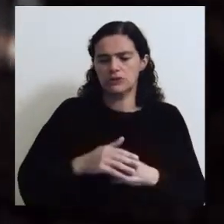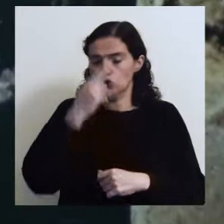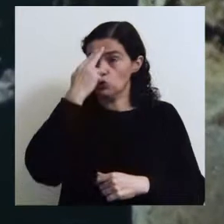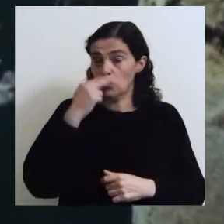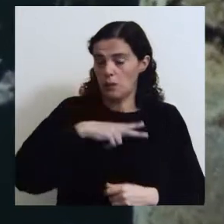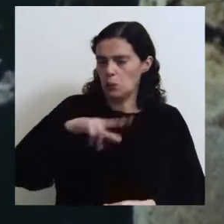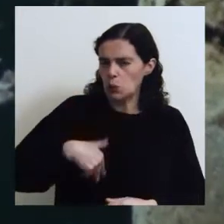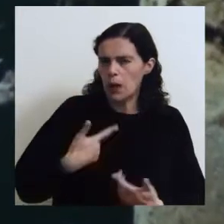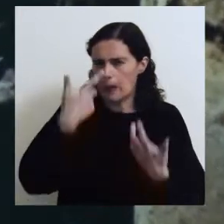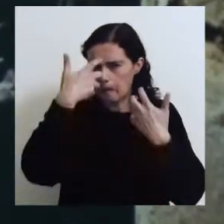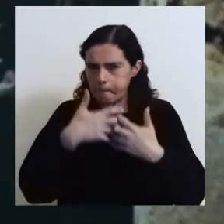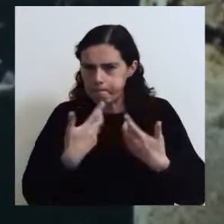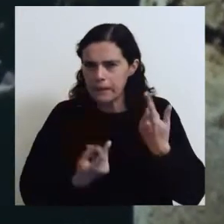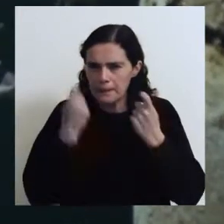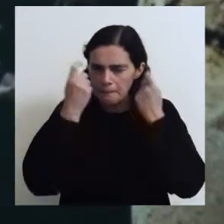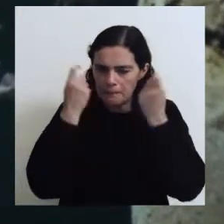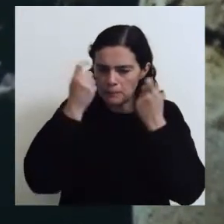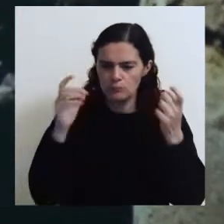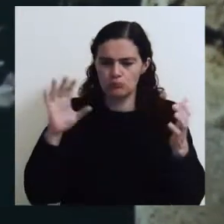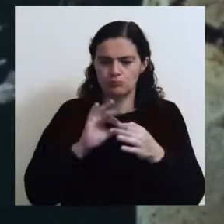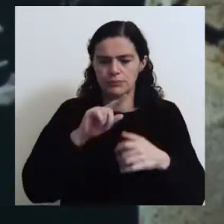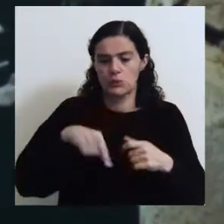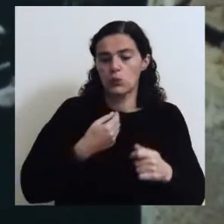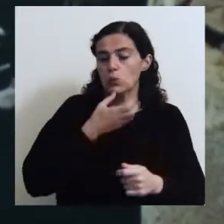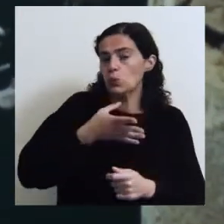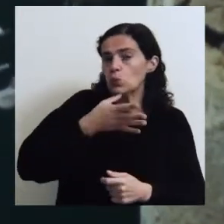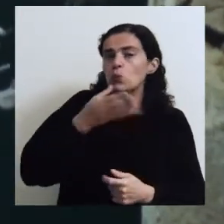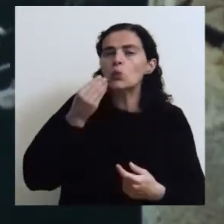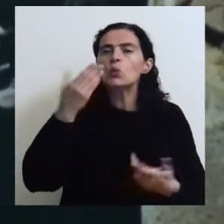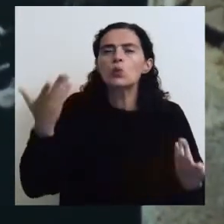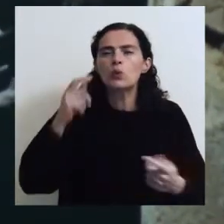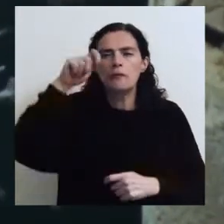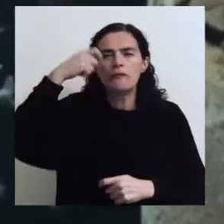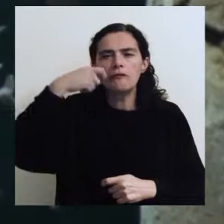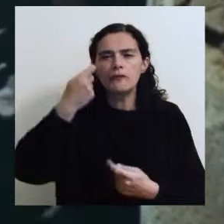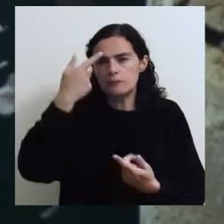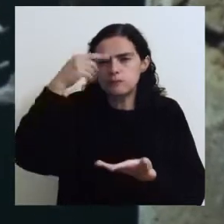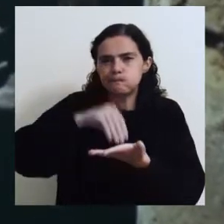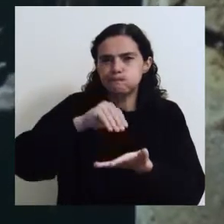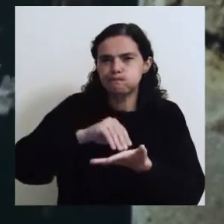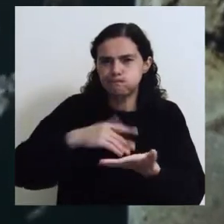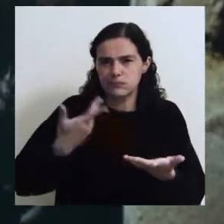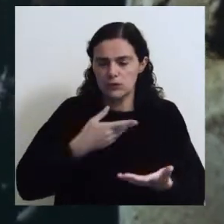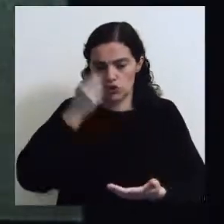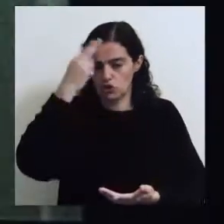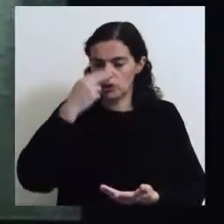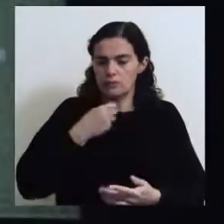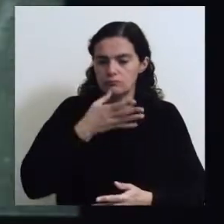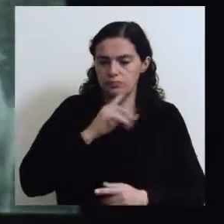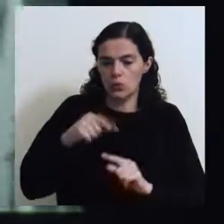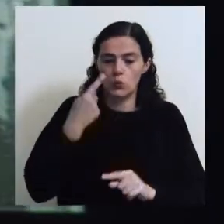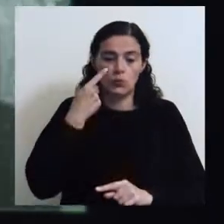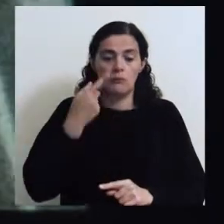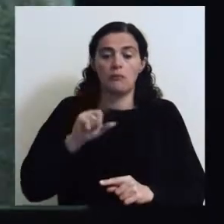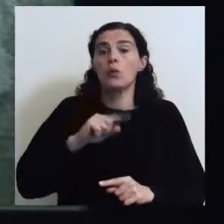questionné l'histoire du Portugal et il l'a beaucoup raconté à travers des grands films de fiction que l'on